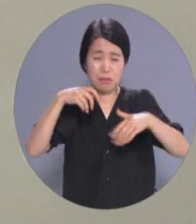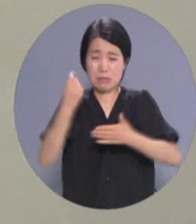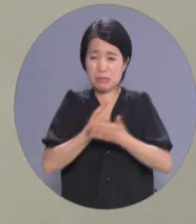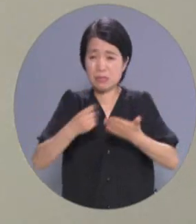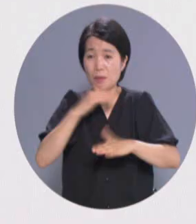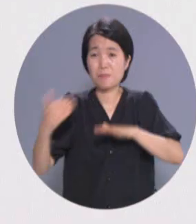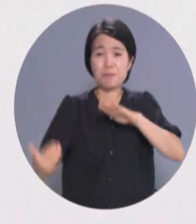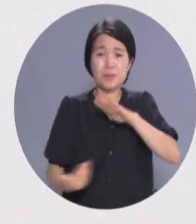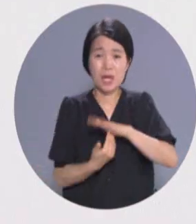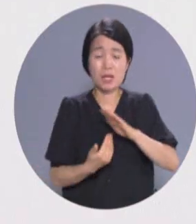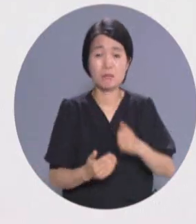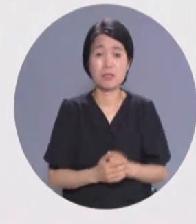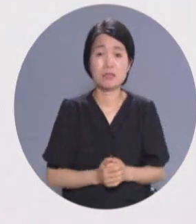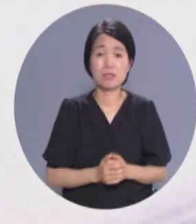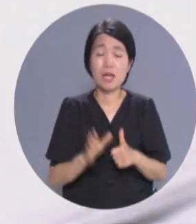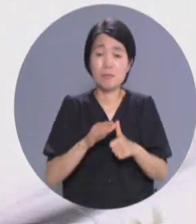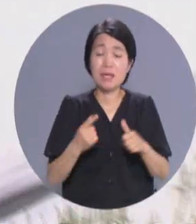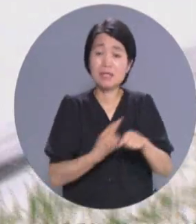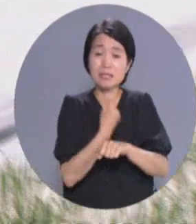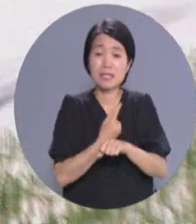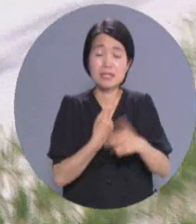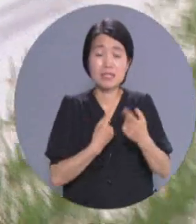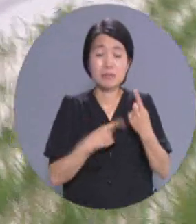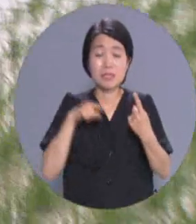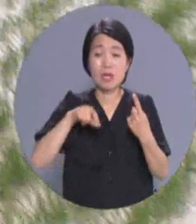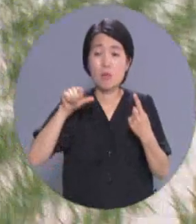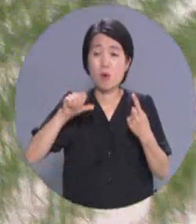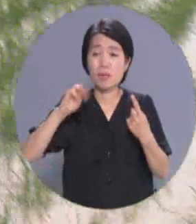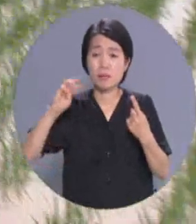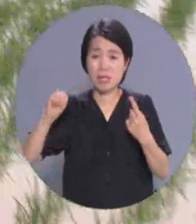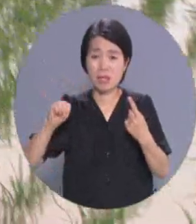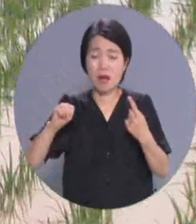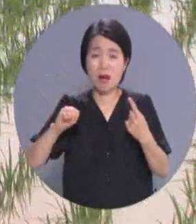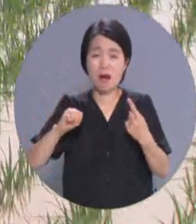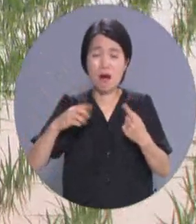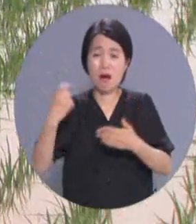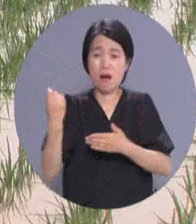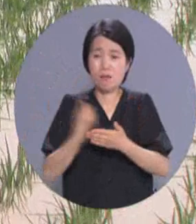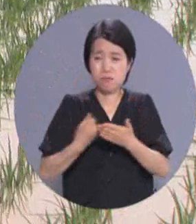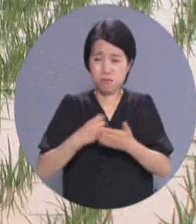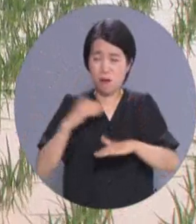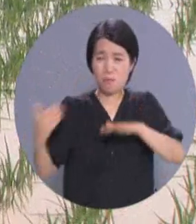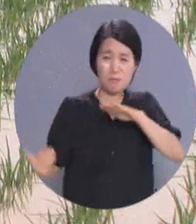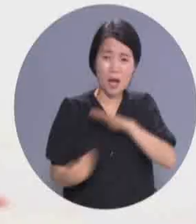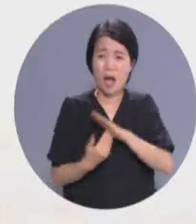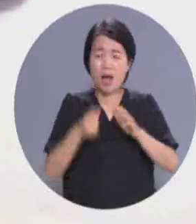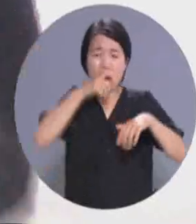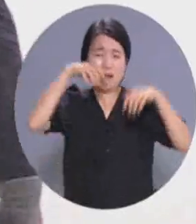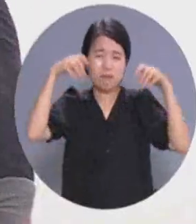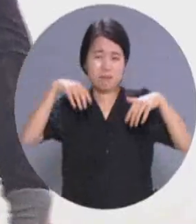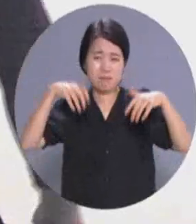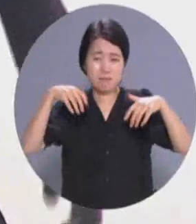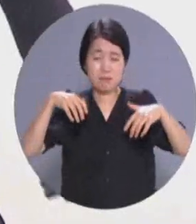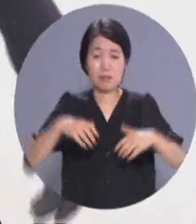했습니다 한 평에는 시간당 71.5mm의 기록적인 폭우가 쏟아졌습니다